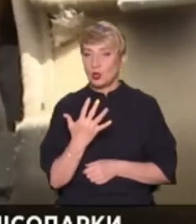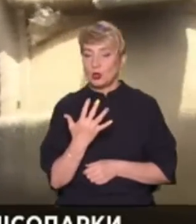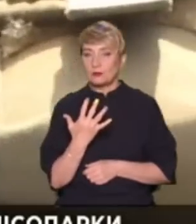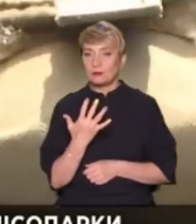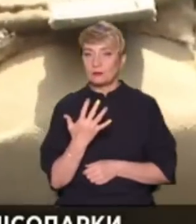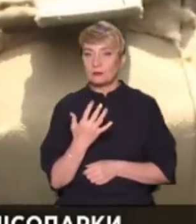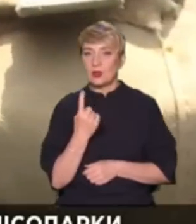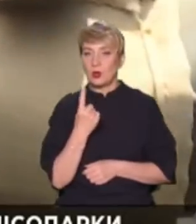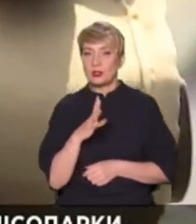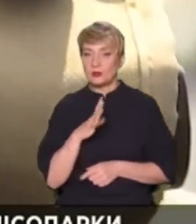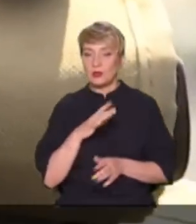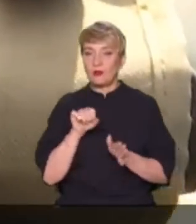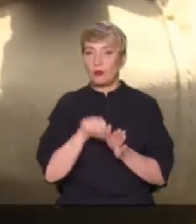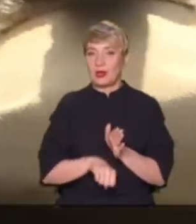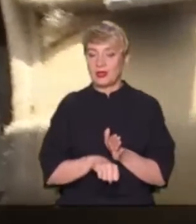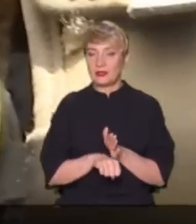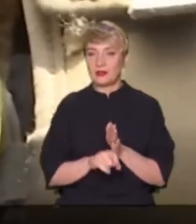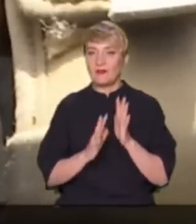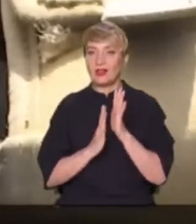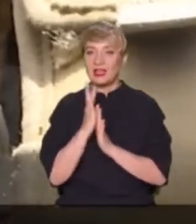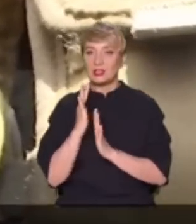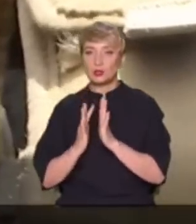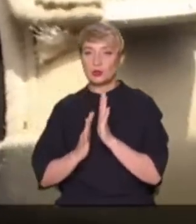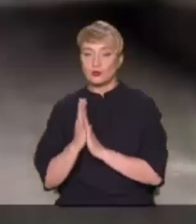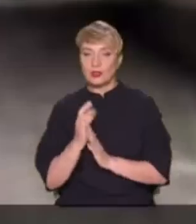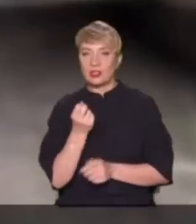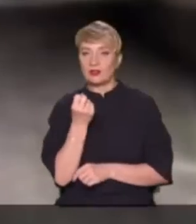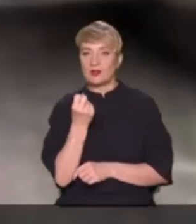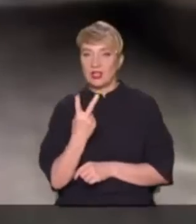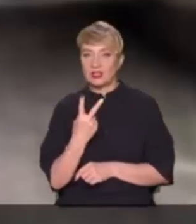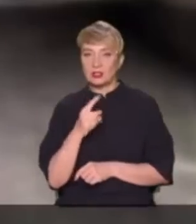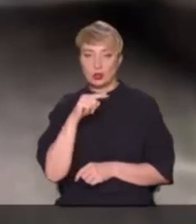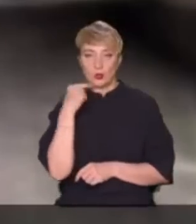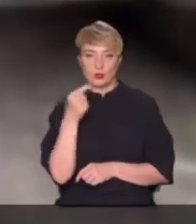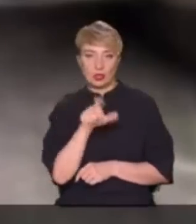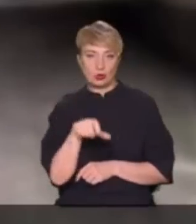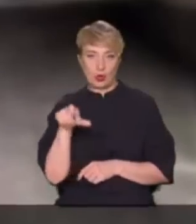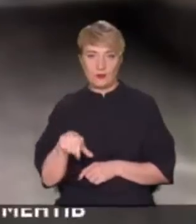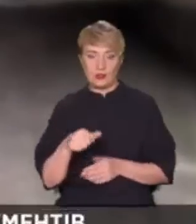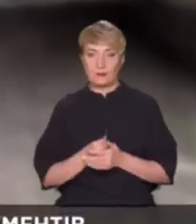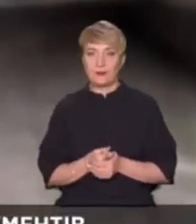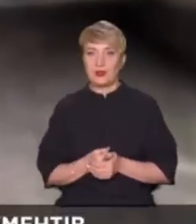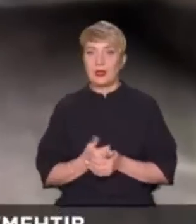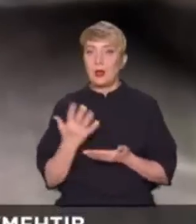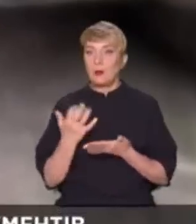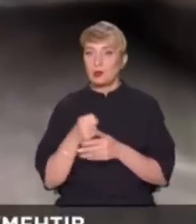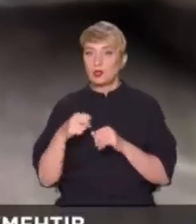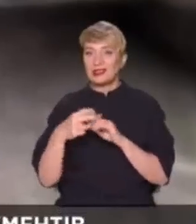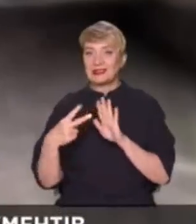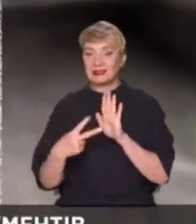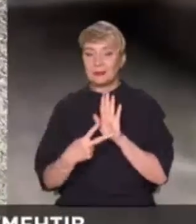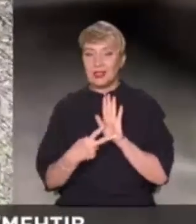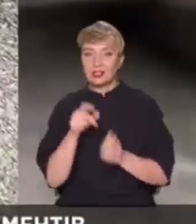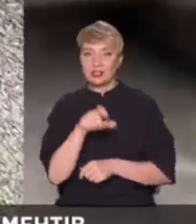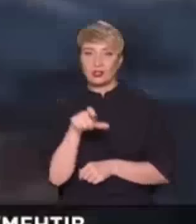убитий, в лісочку 12 чоловік, ну от виходить 17 чоловік саме ось тут,